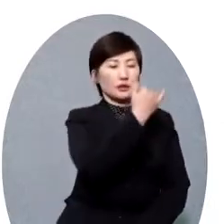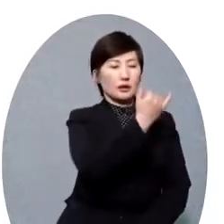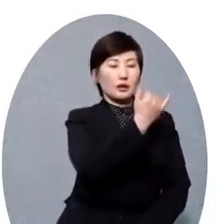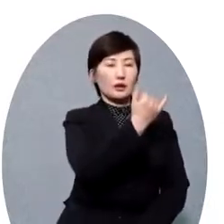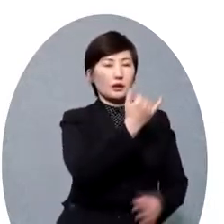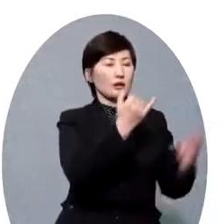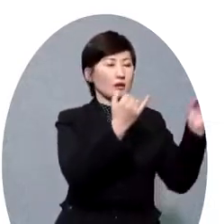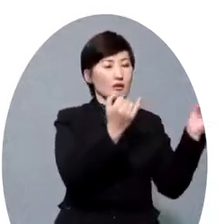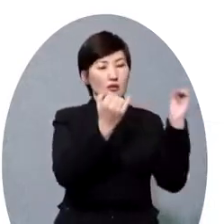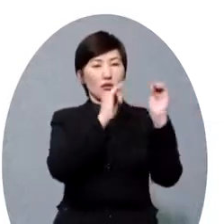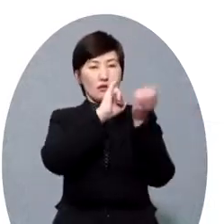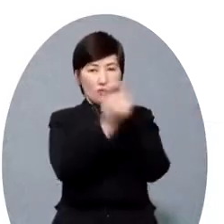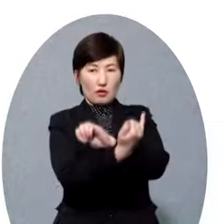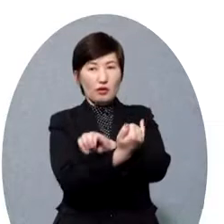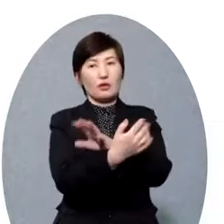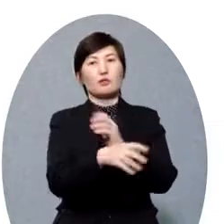Y-ийн оронд 0-ыг орлуулхад